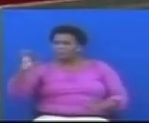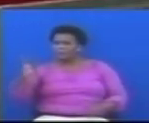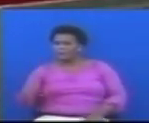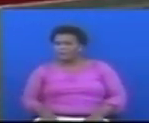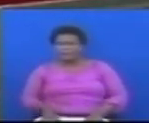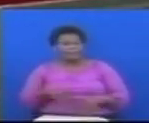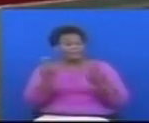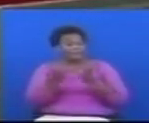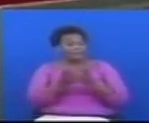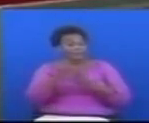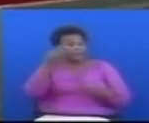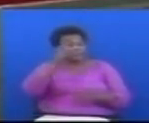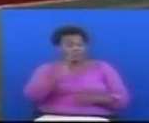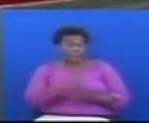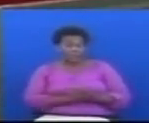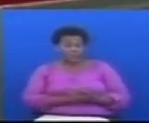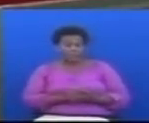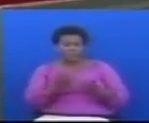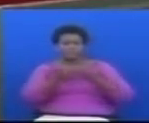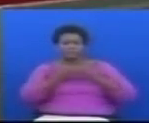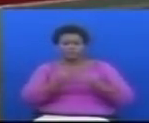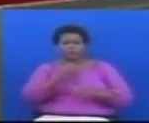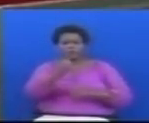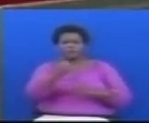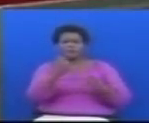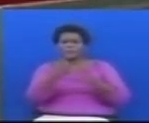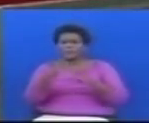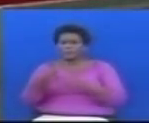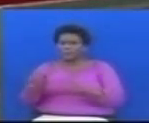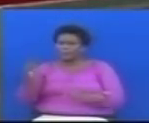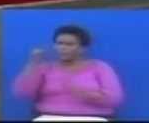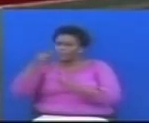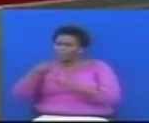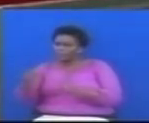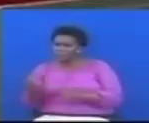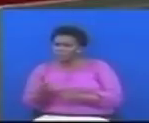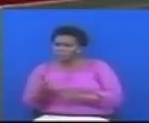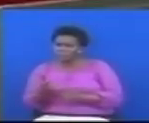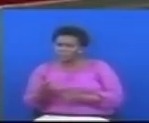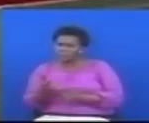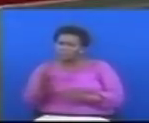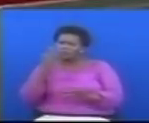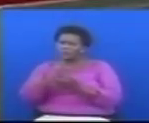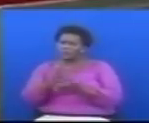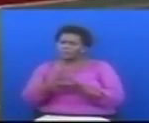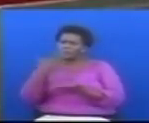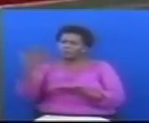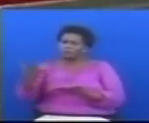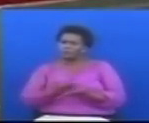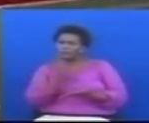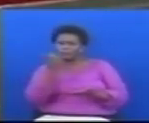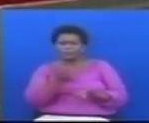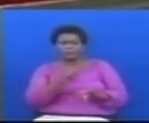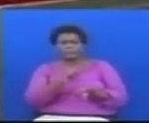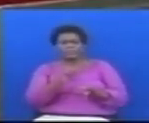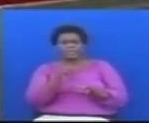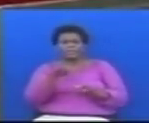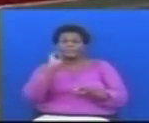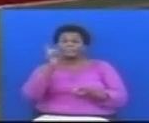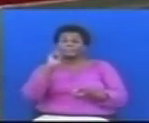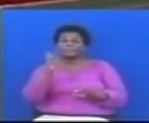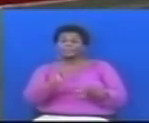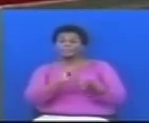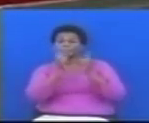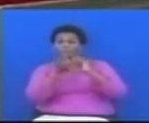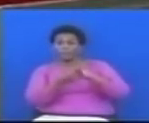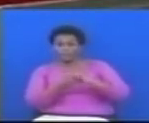makusudi kuendeleza vyanzo mbalimbali vya nishati ili kuongeza mchango wa nishati mbadala katika upatikanaji wa nishati nchini. Mheshimiwa naibu